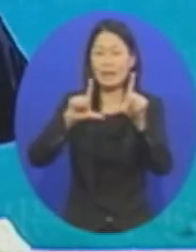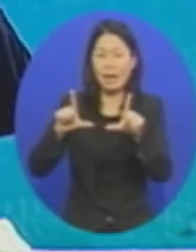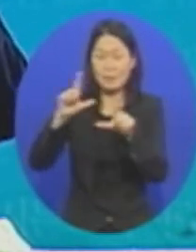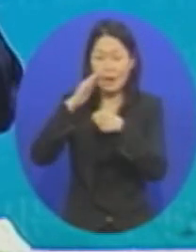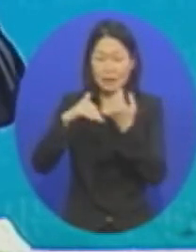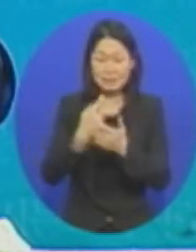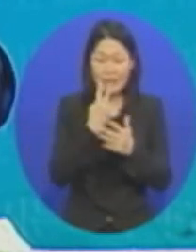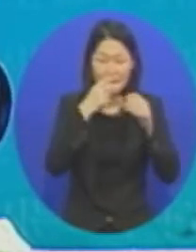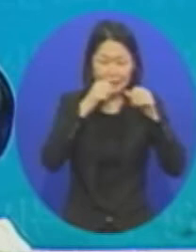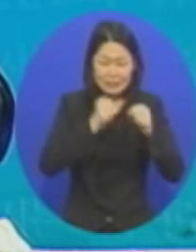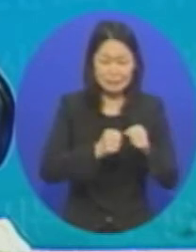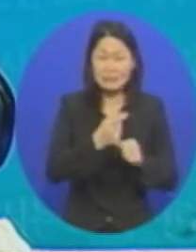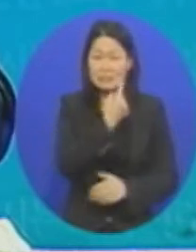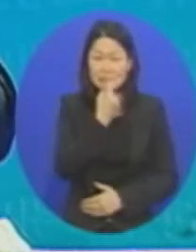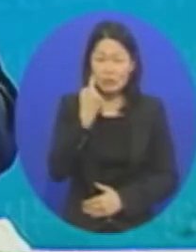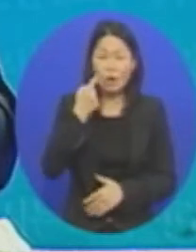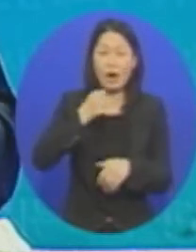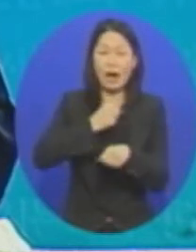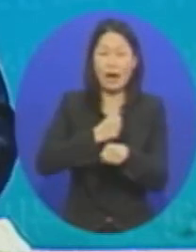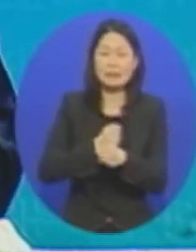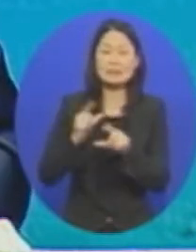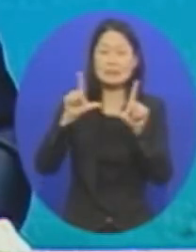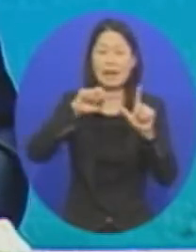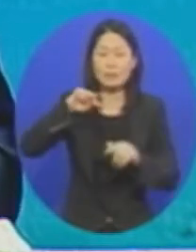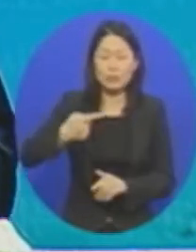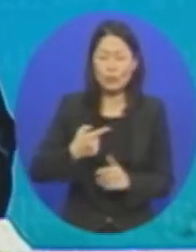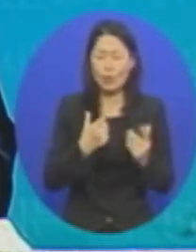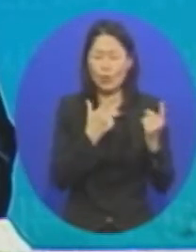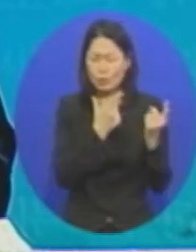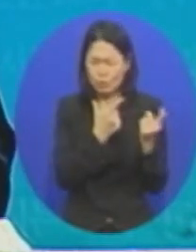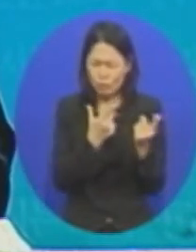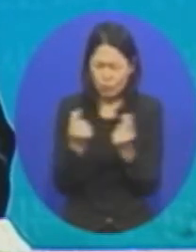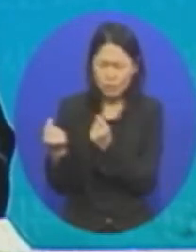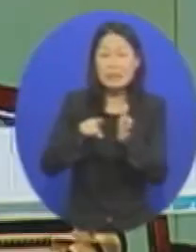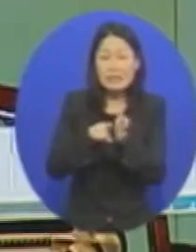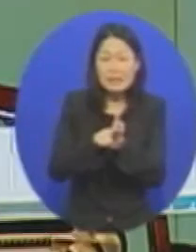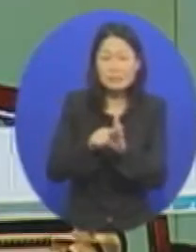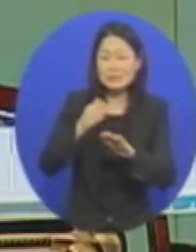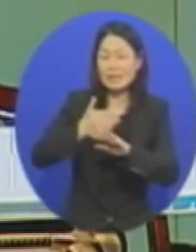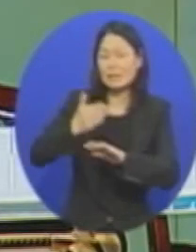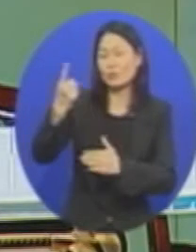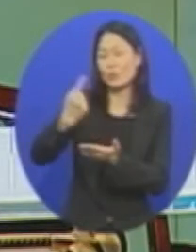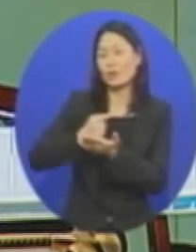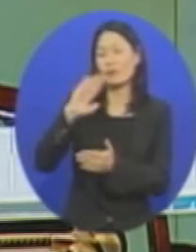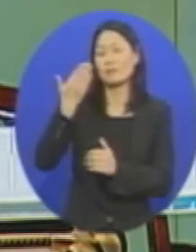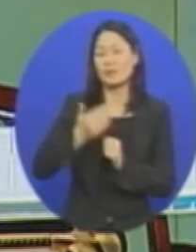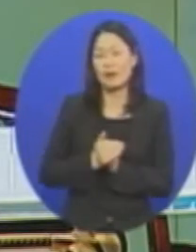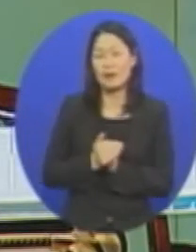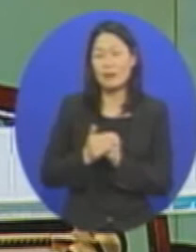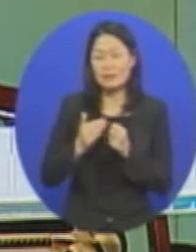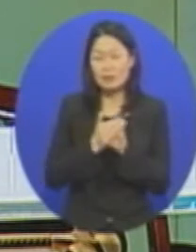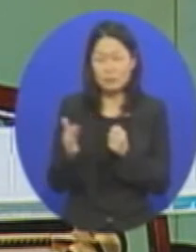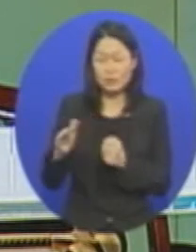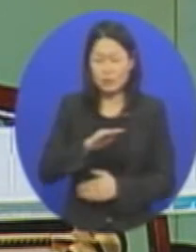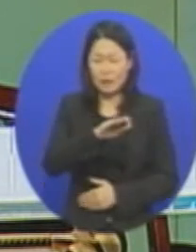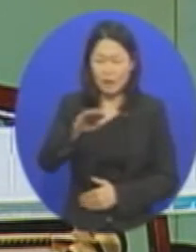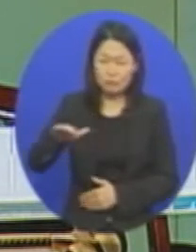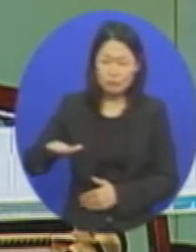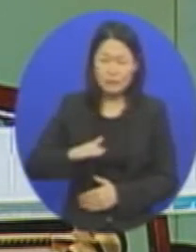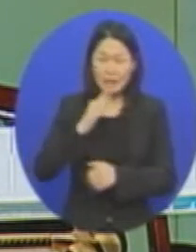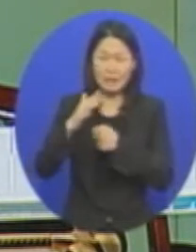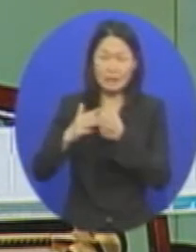살아계심을 증거하는 그 3 더 동일하게 믿음으로 받는 거예요 그래서 하나님이 우리의 삶을